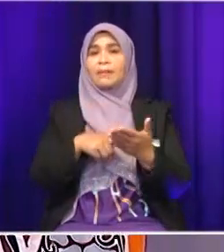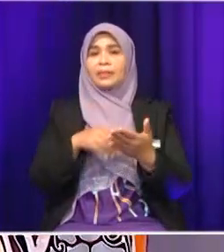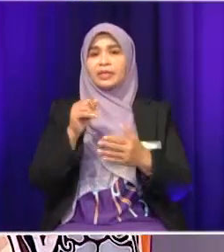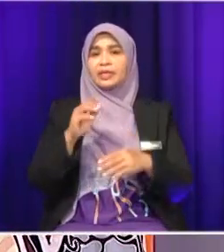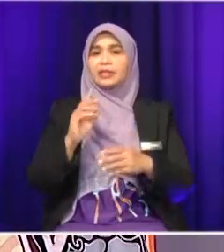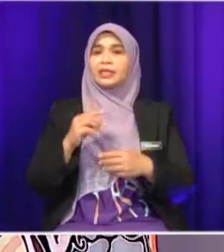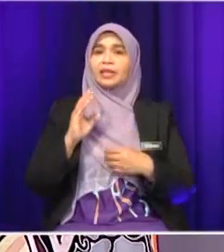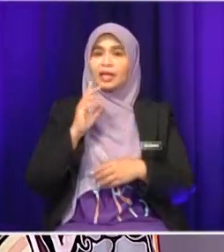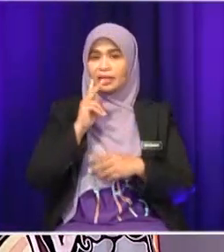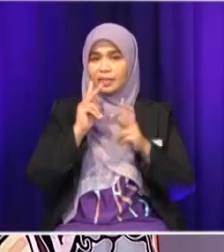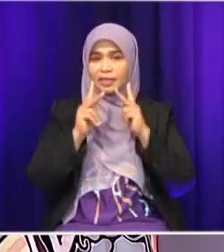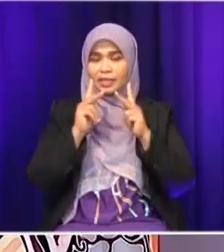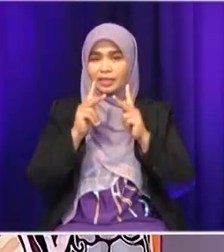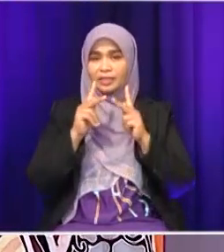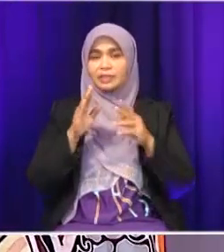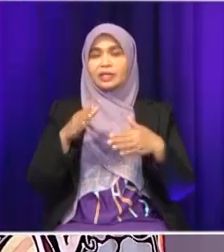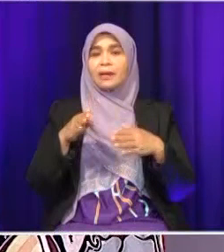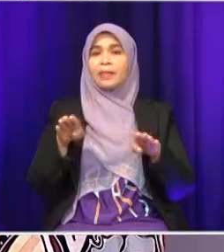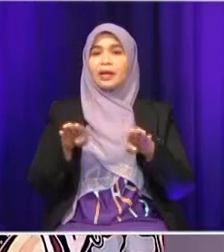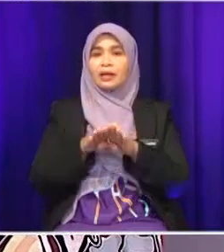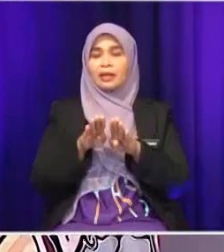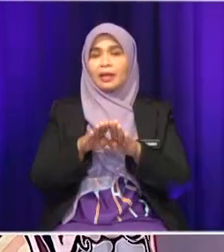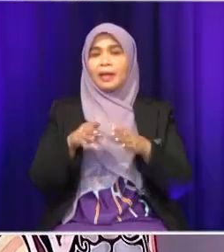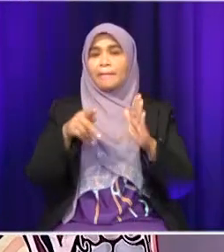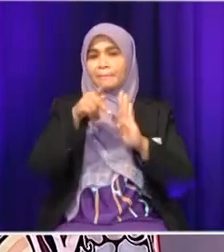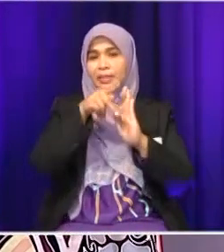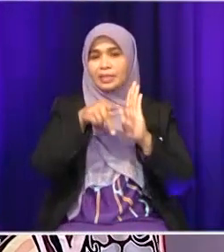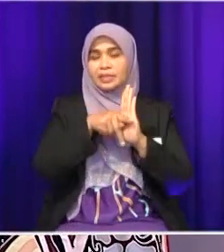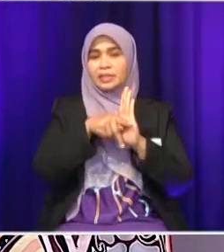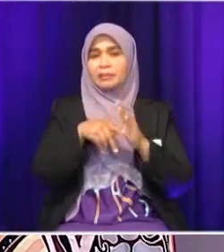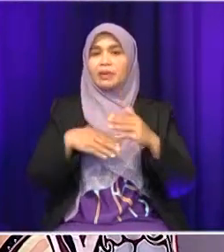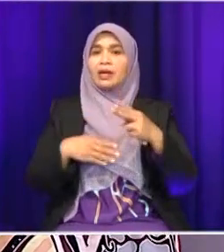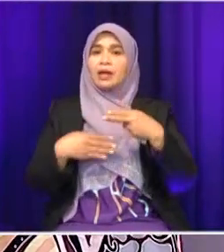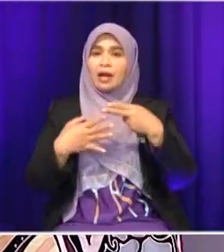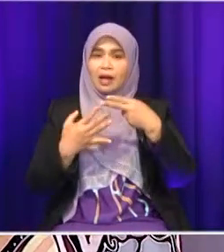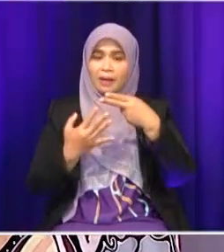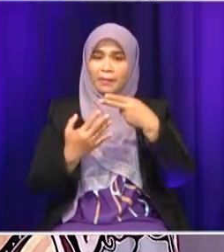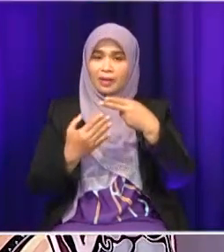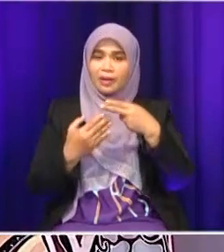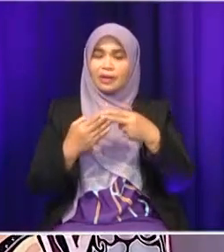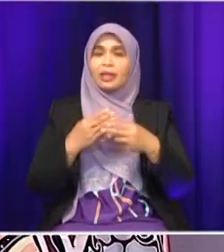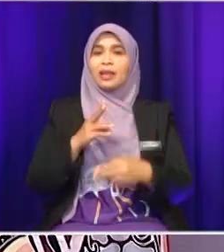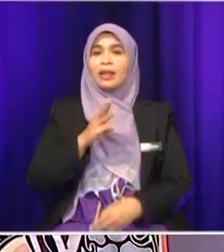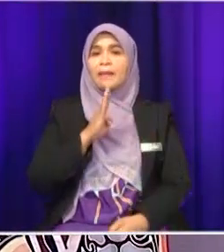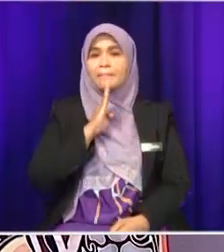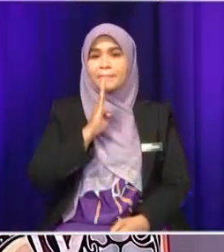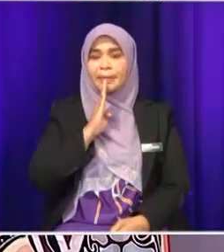sebagai prinsip HB lembab Oke jadi prinsip abal lembab prinsip yang mana menggunakan